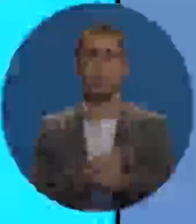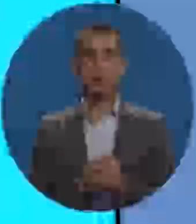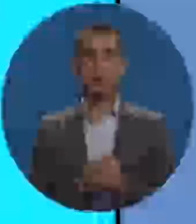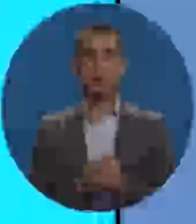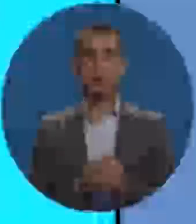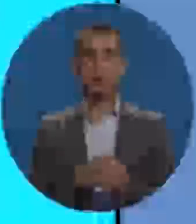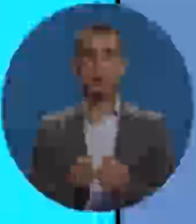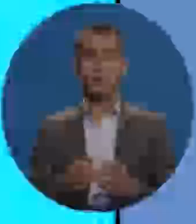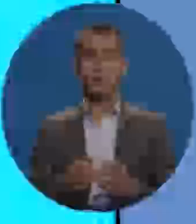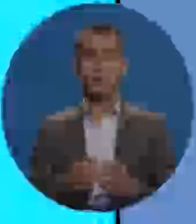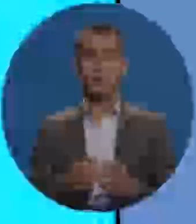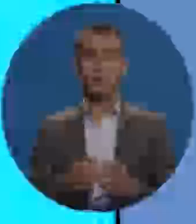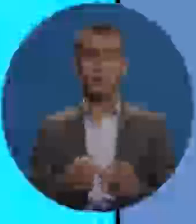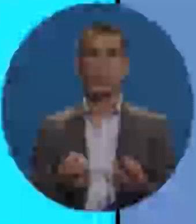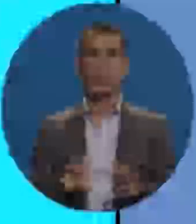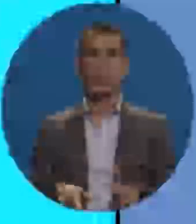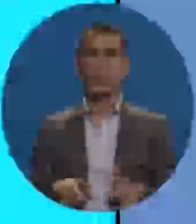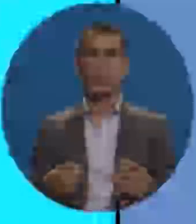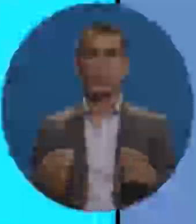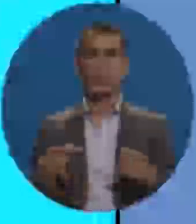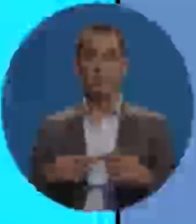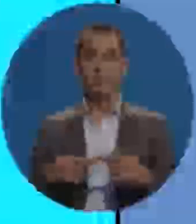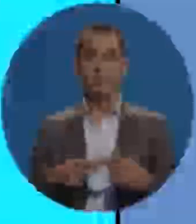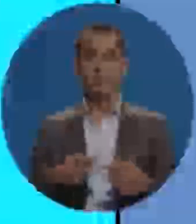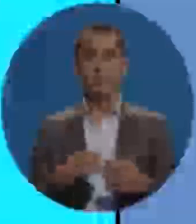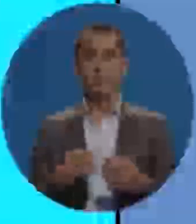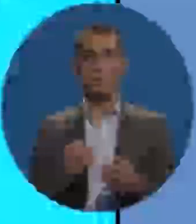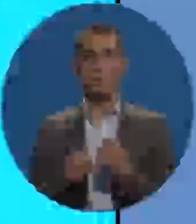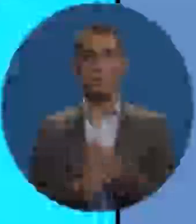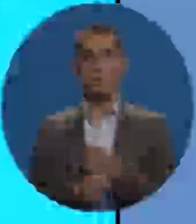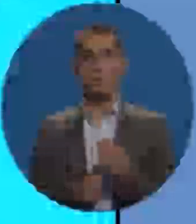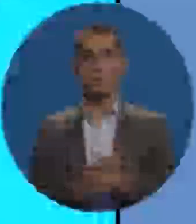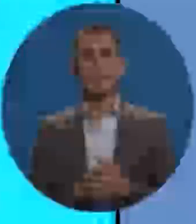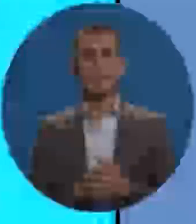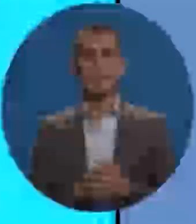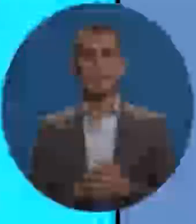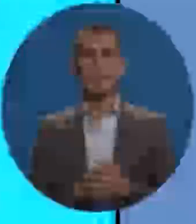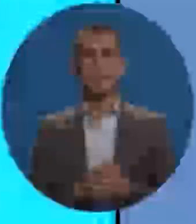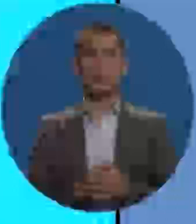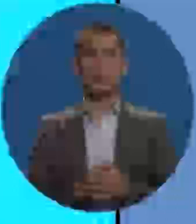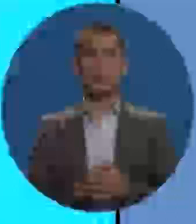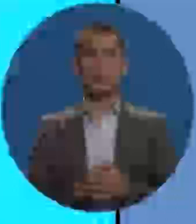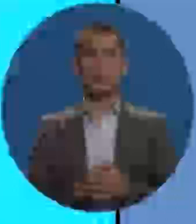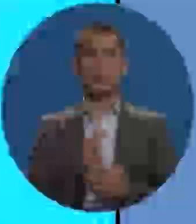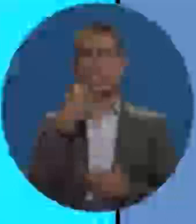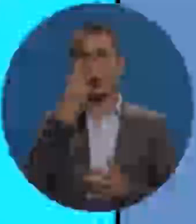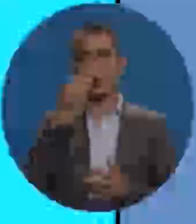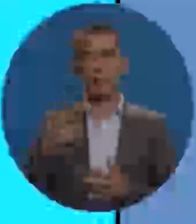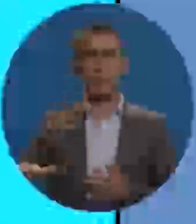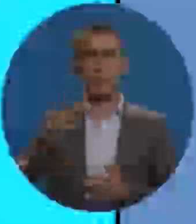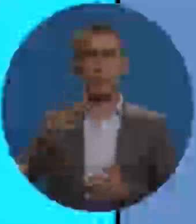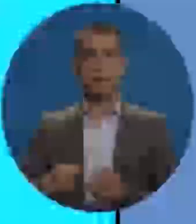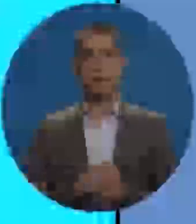9 болады. Демек, қалғаларынан тап солайынша орылаймыз. Көрдіңіз бе,